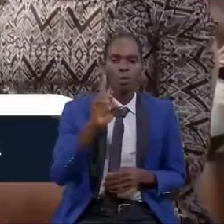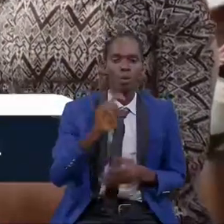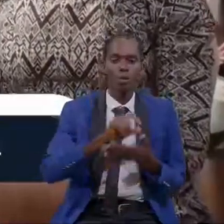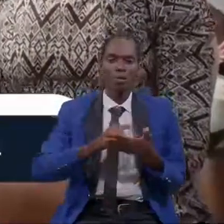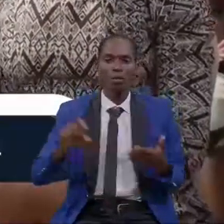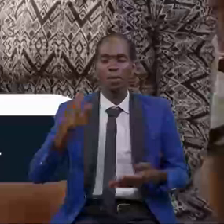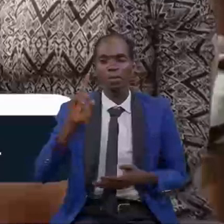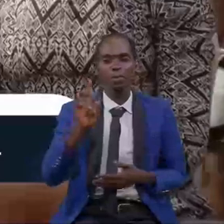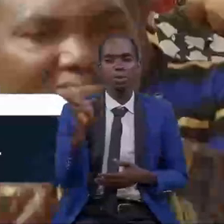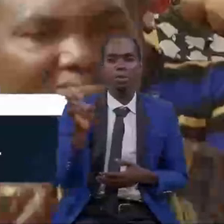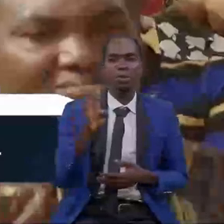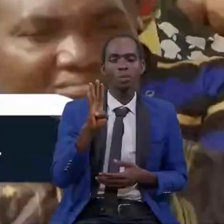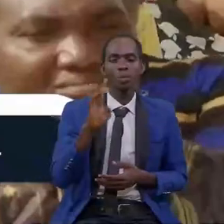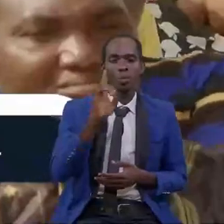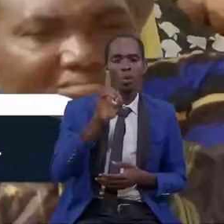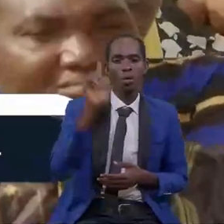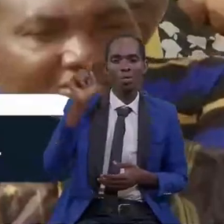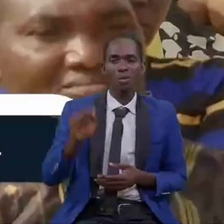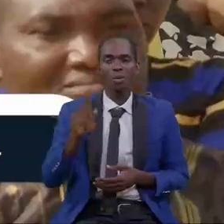1, verset 1.